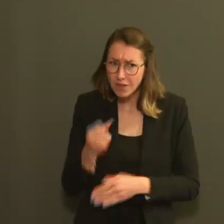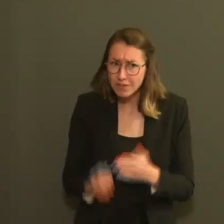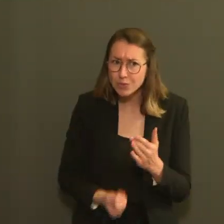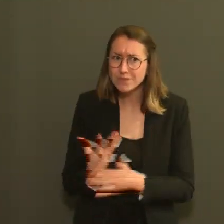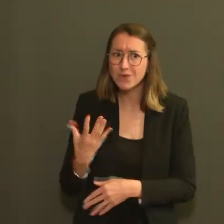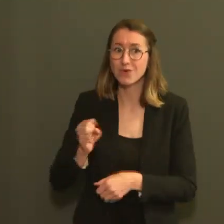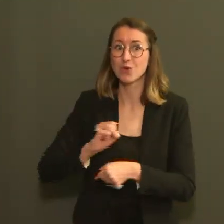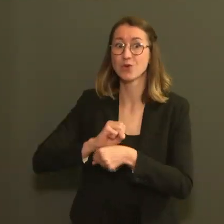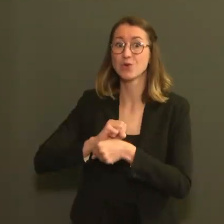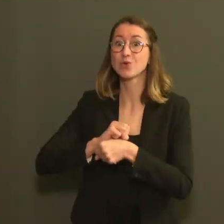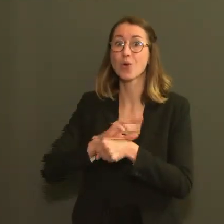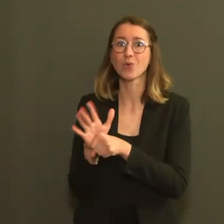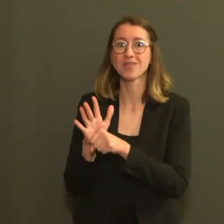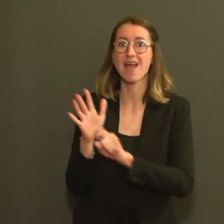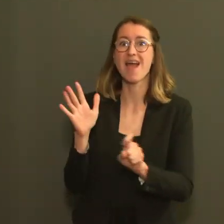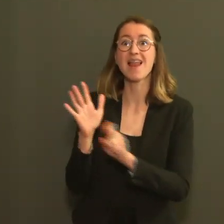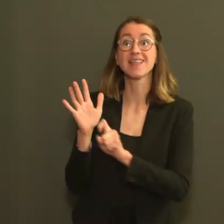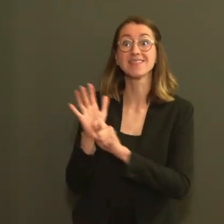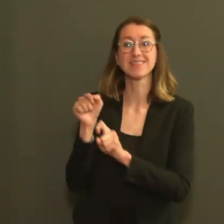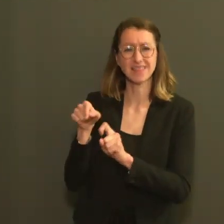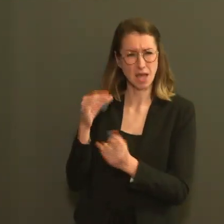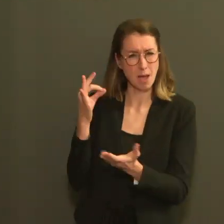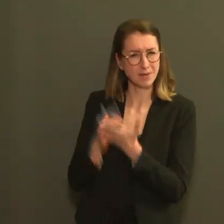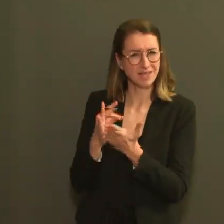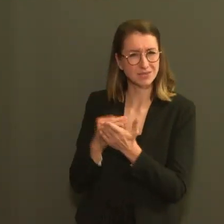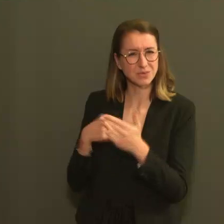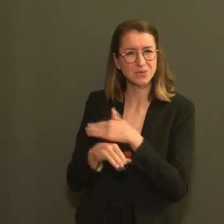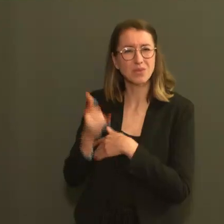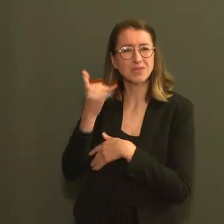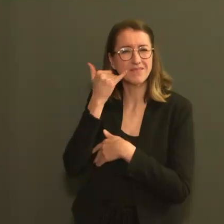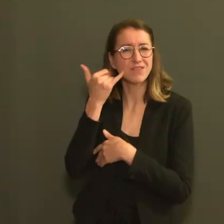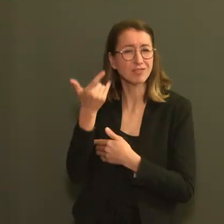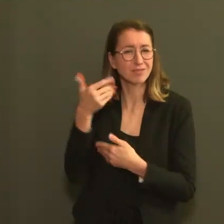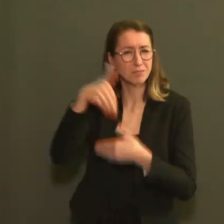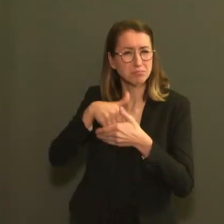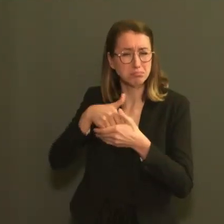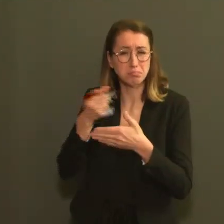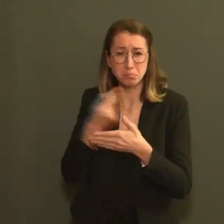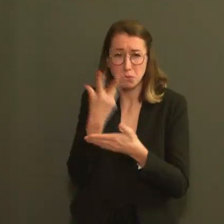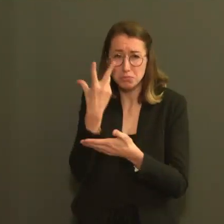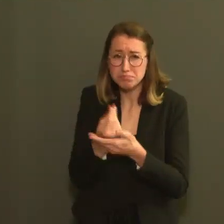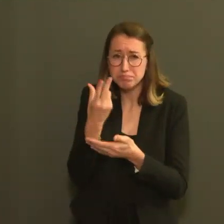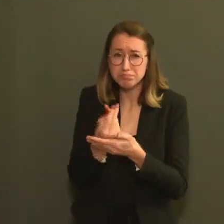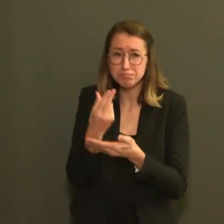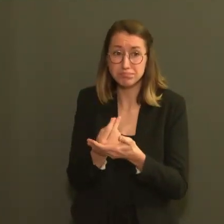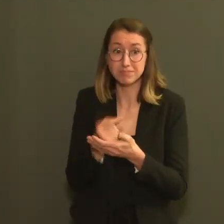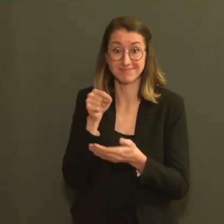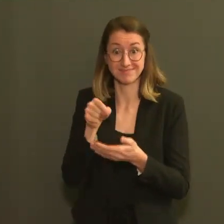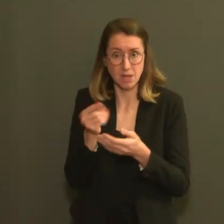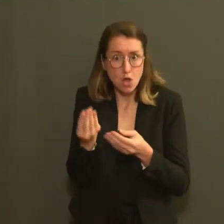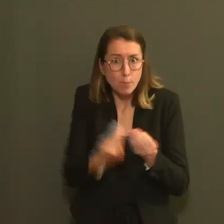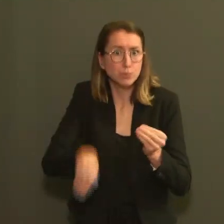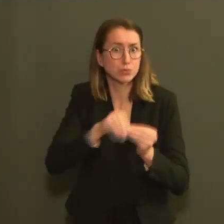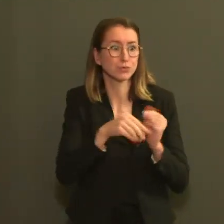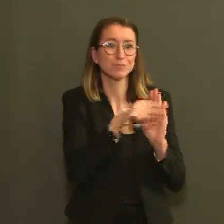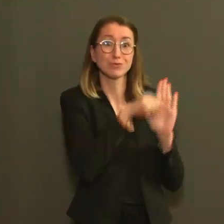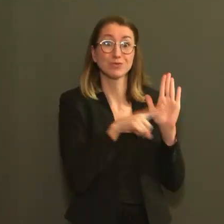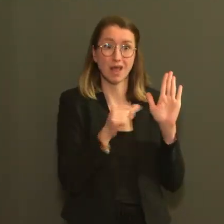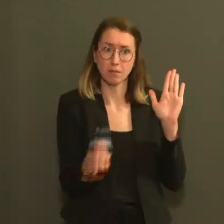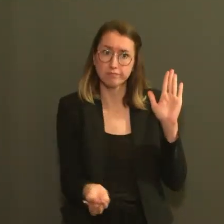être téléchargée par les utilisateurs de smartphones. C'est une barrière complémentaire. Elle vient ici renforcer le suivi de